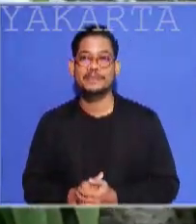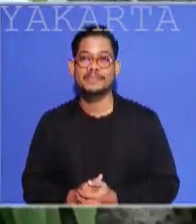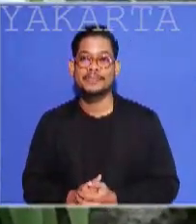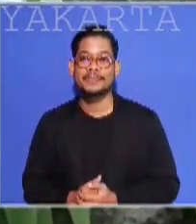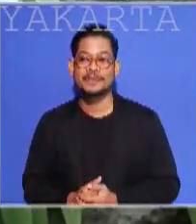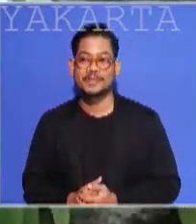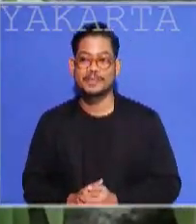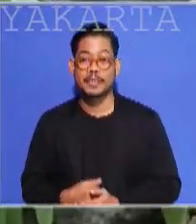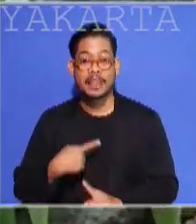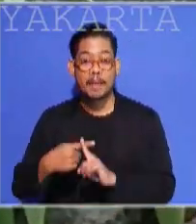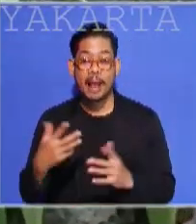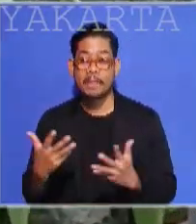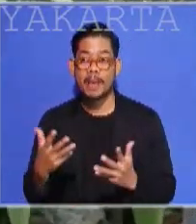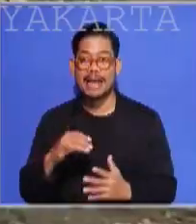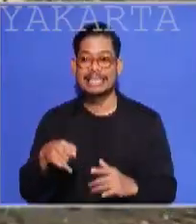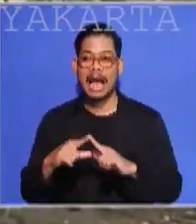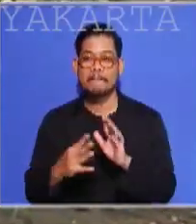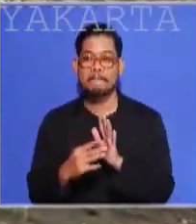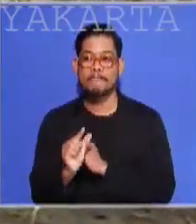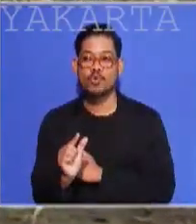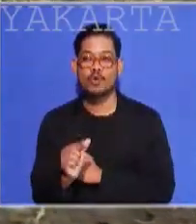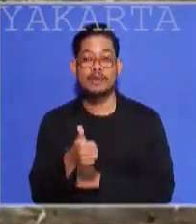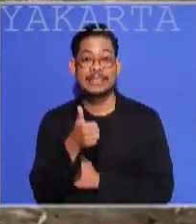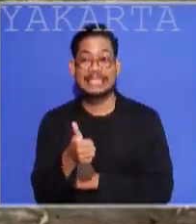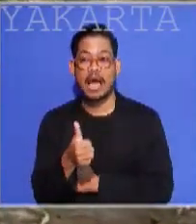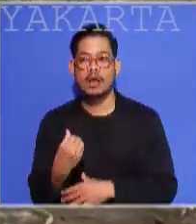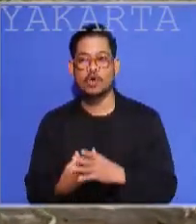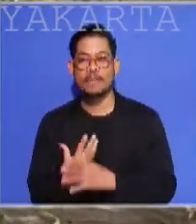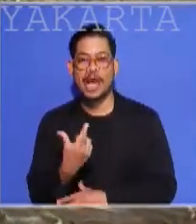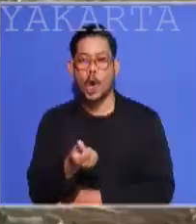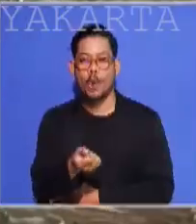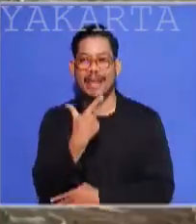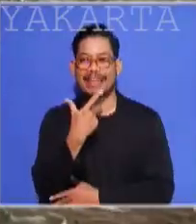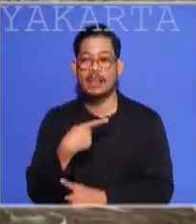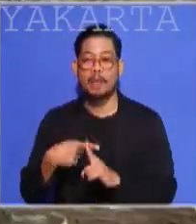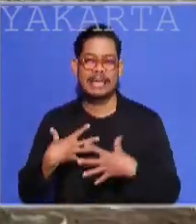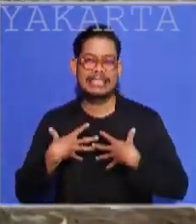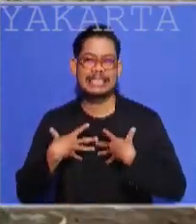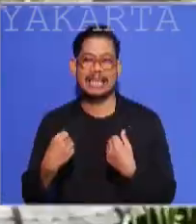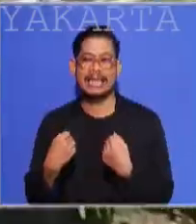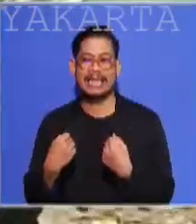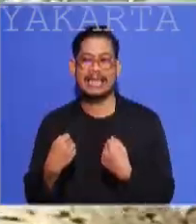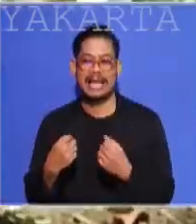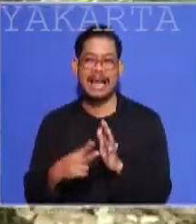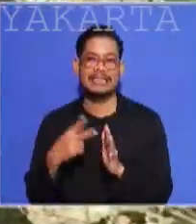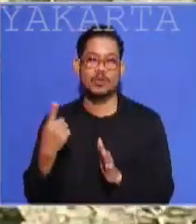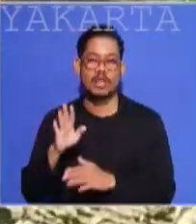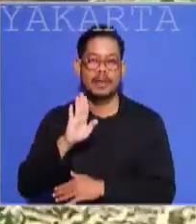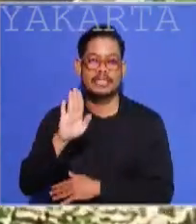Terlebih, jamu juga diyakini mampu menjadi sumber ketahanan obat dan kesehatan nasional di masa mendatang.